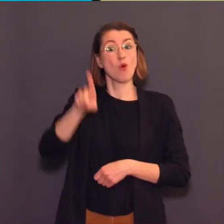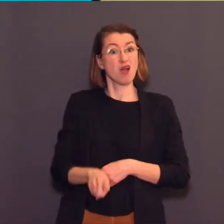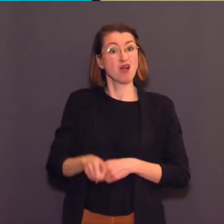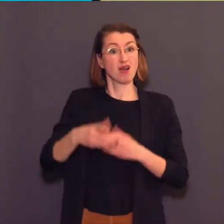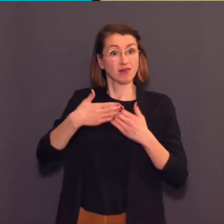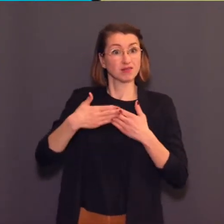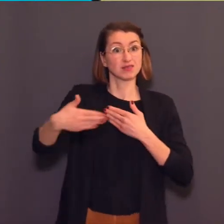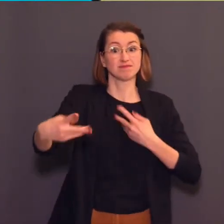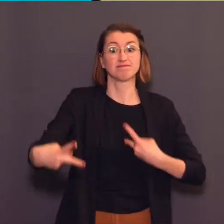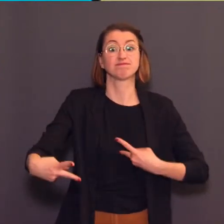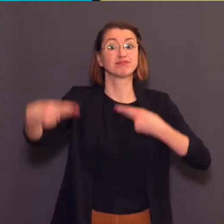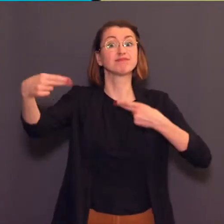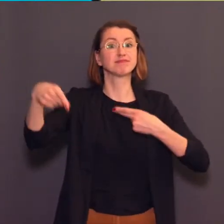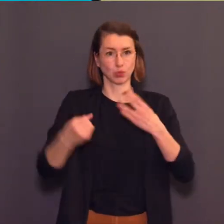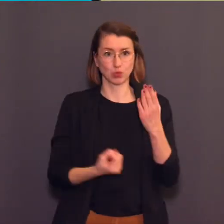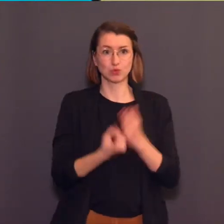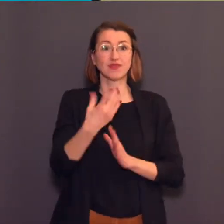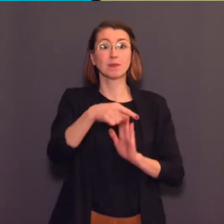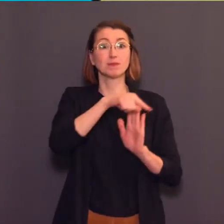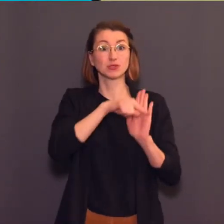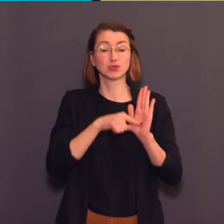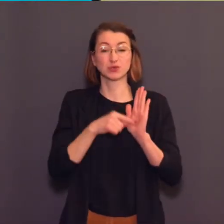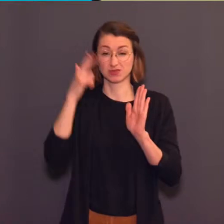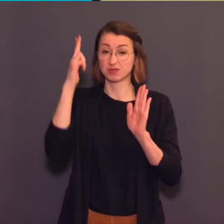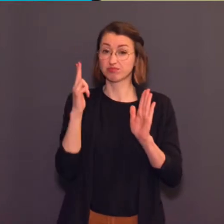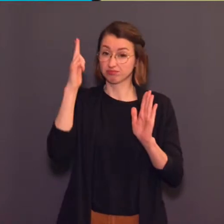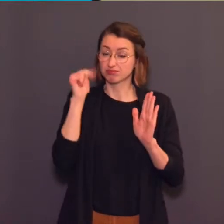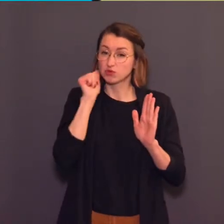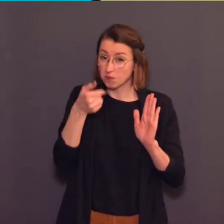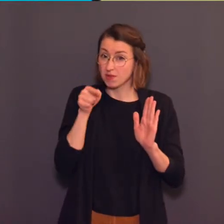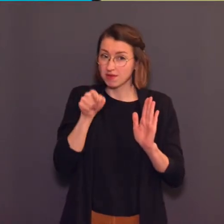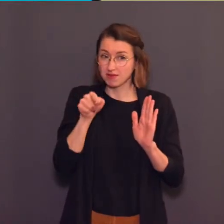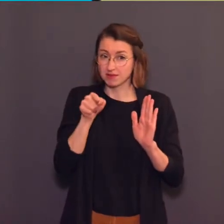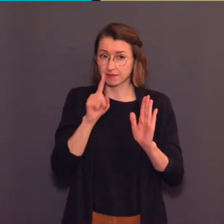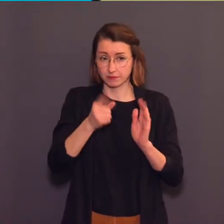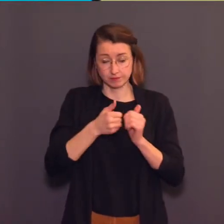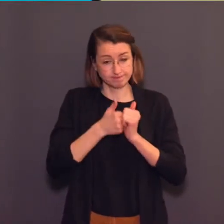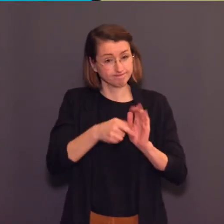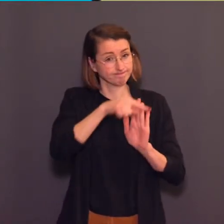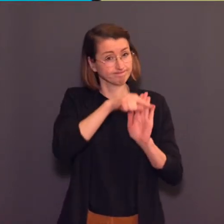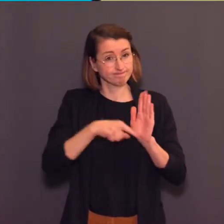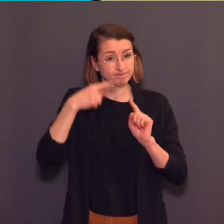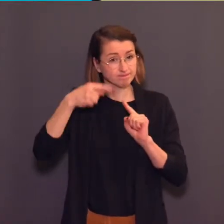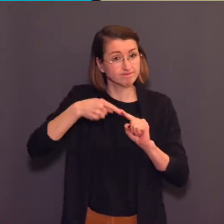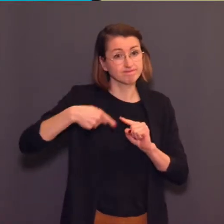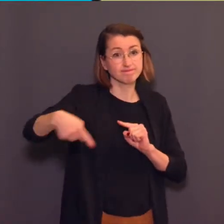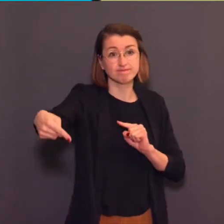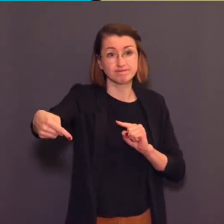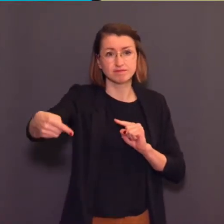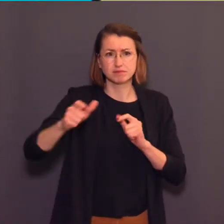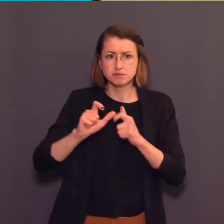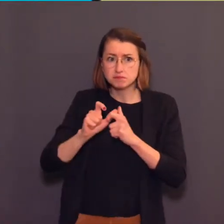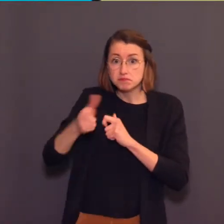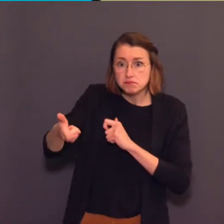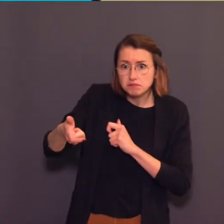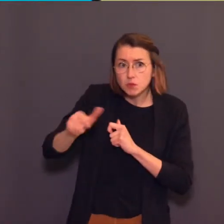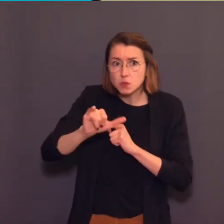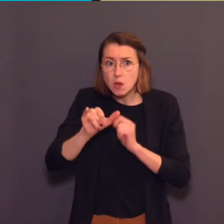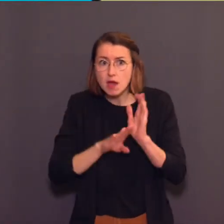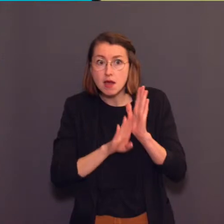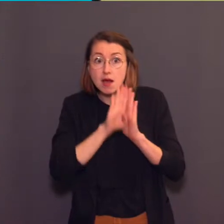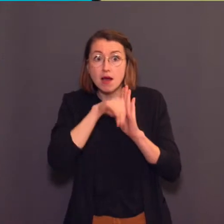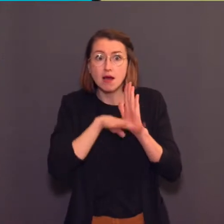place. Ces mesures ne peuvent avoir un impact que si nous les appliquons et si nous travaillons